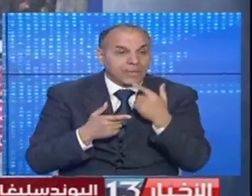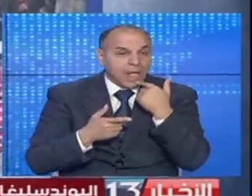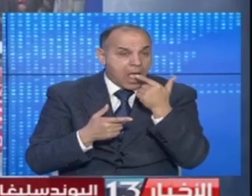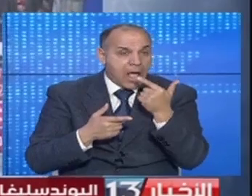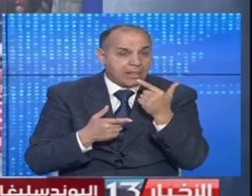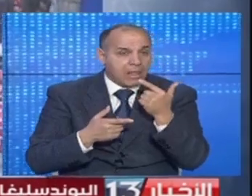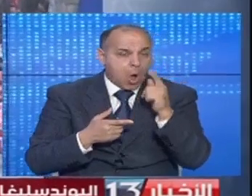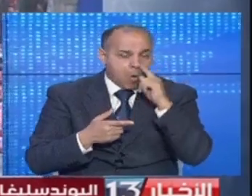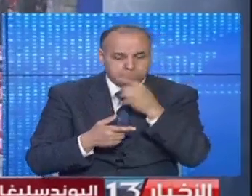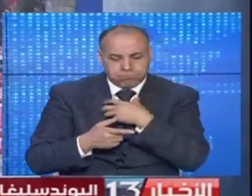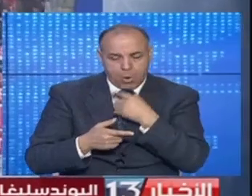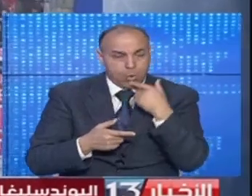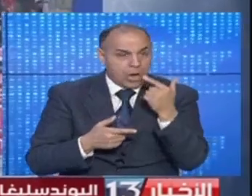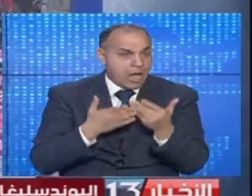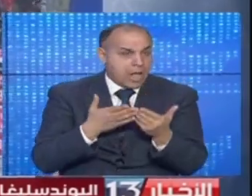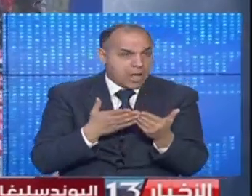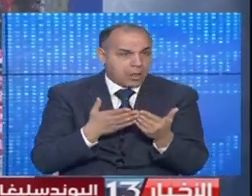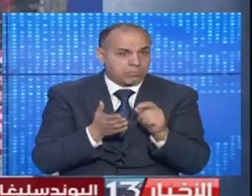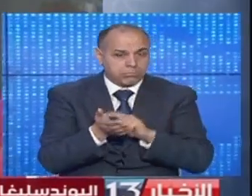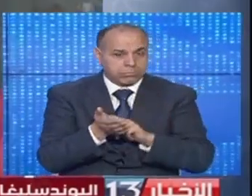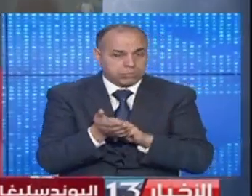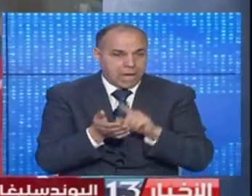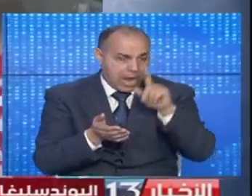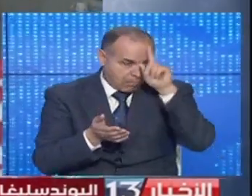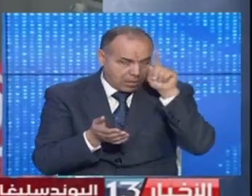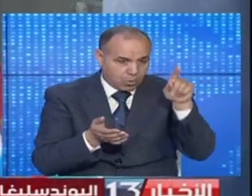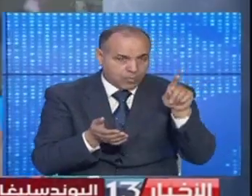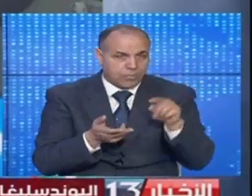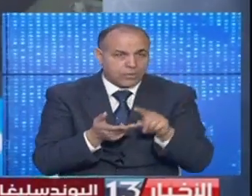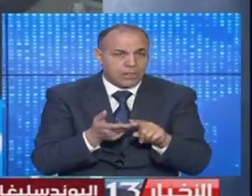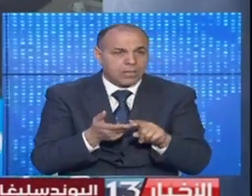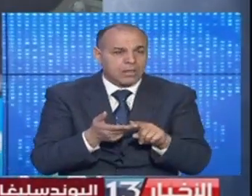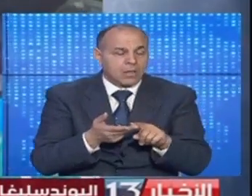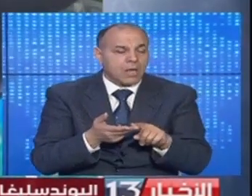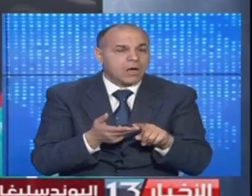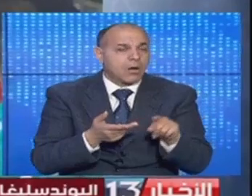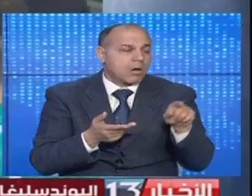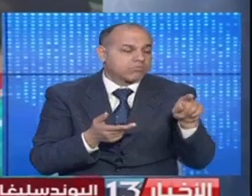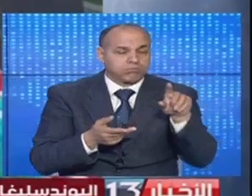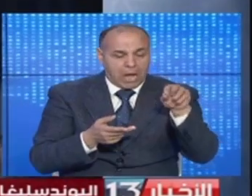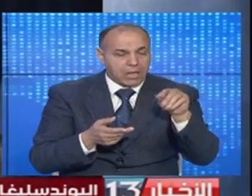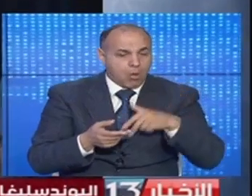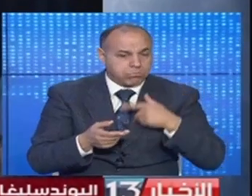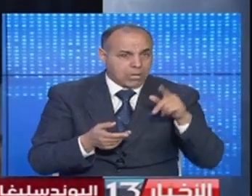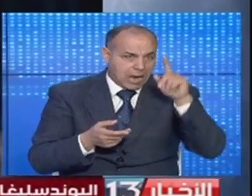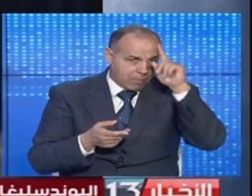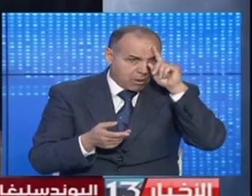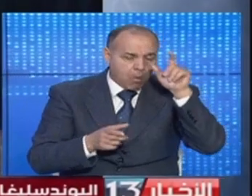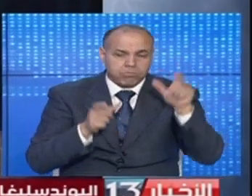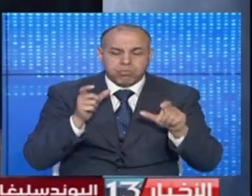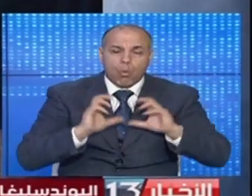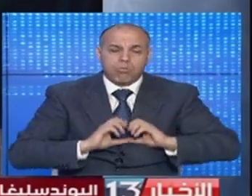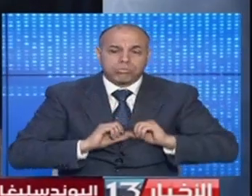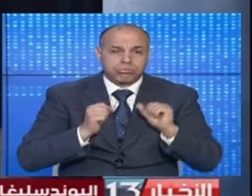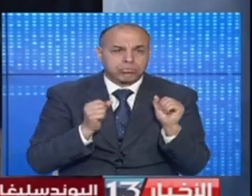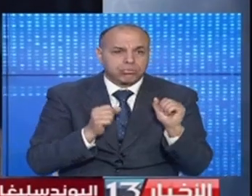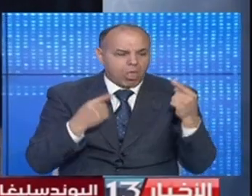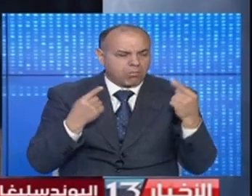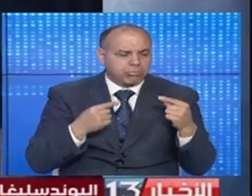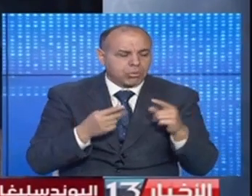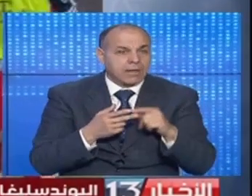ارهاب رجل الاعمال الملك لدى واصيب المنطقه الواقعه بين مدينتي هيدا البارد وانا واحد جماهير المسلمين على عداوه